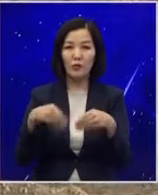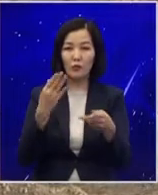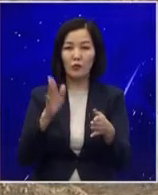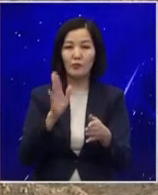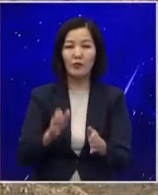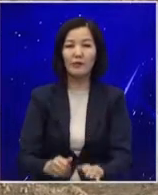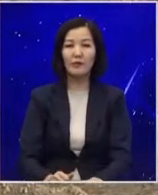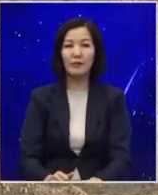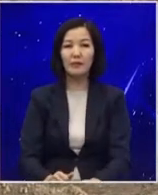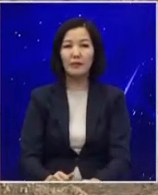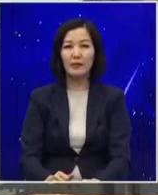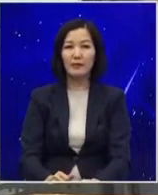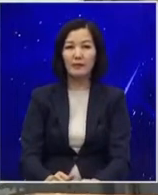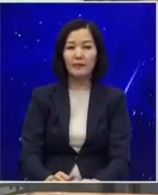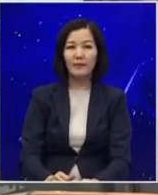отырмыз.